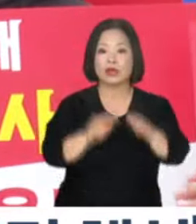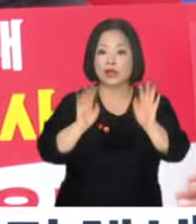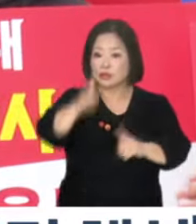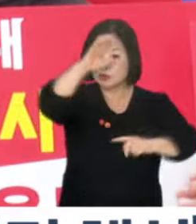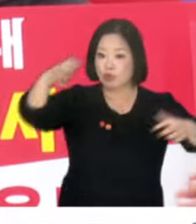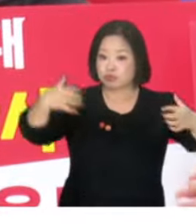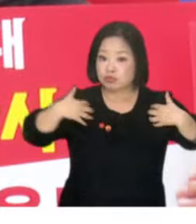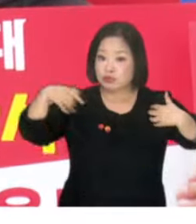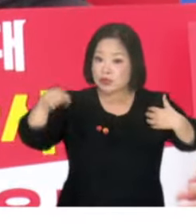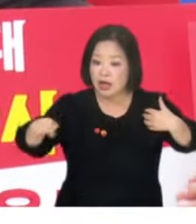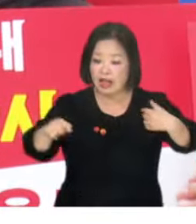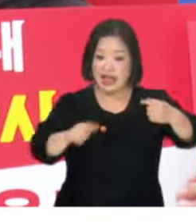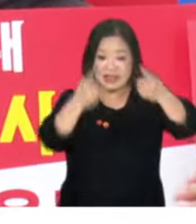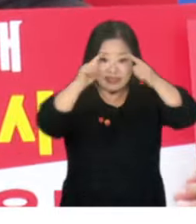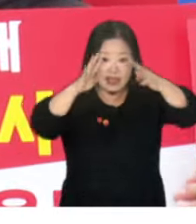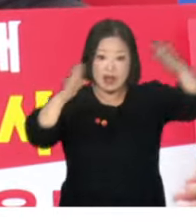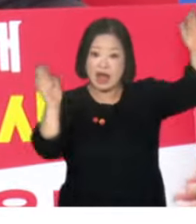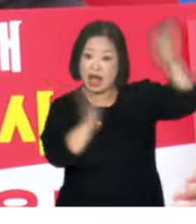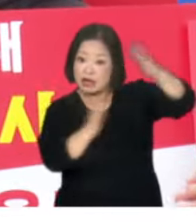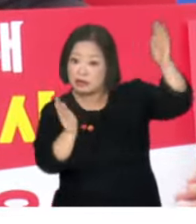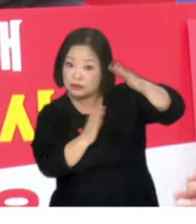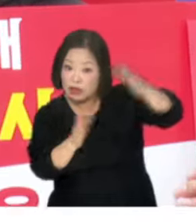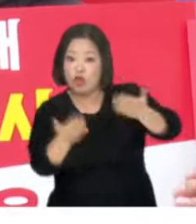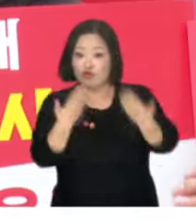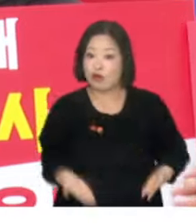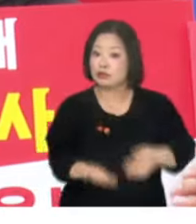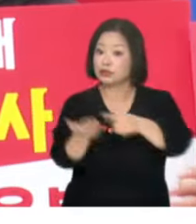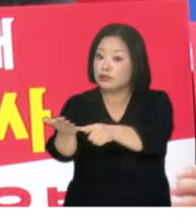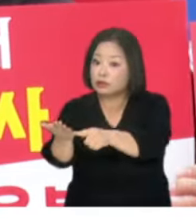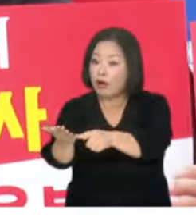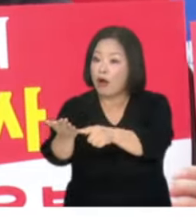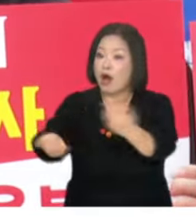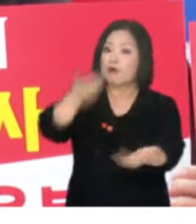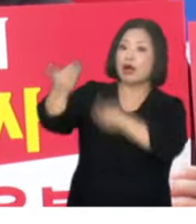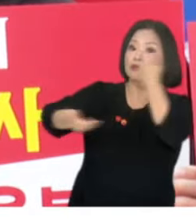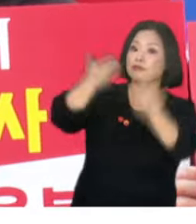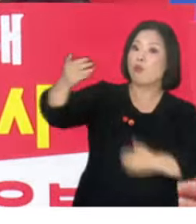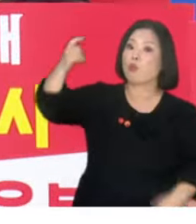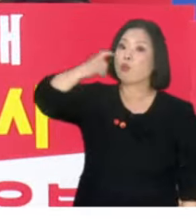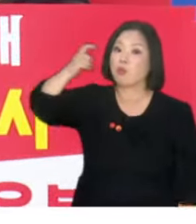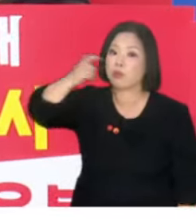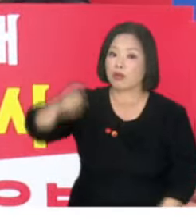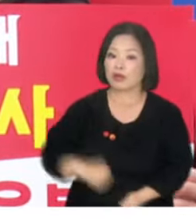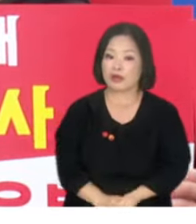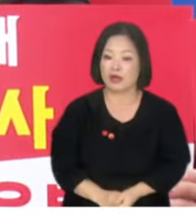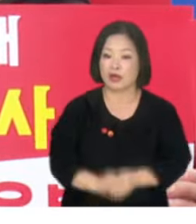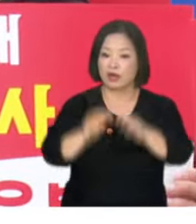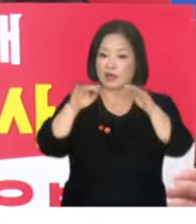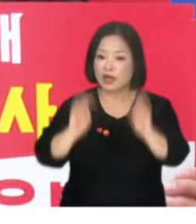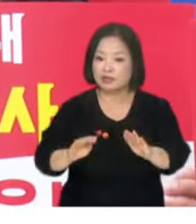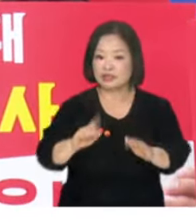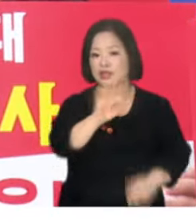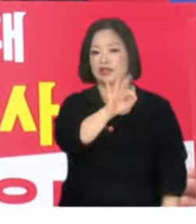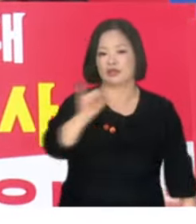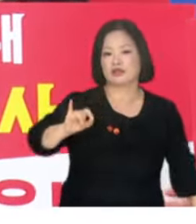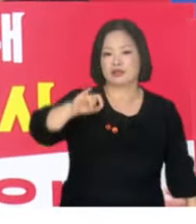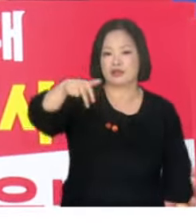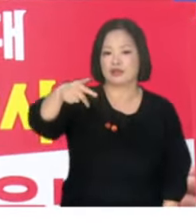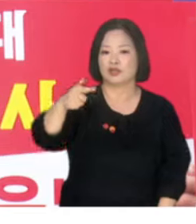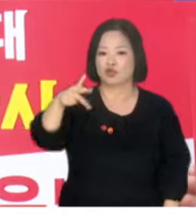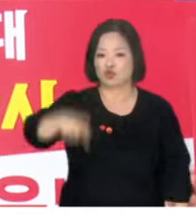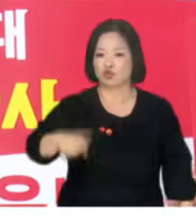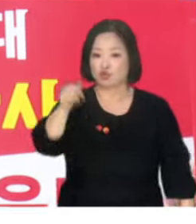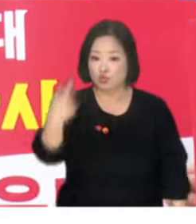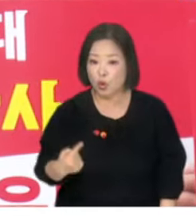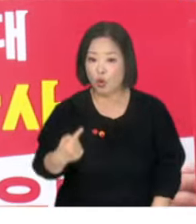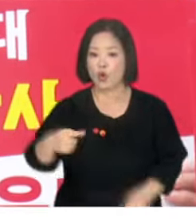정부가 언제부터 대학생의 휴학 사유를 심사하고 정당성을 판단했습니까? 2주 후 교육부 장관의 휴학에 대한